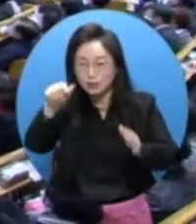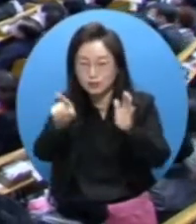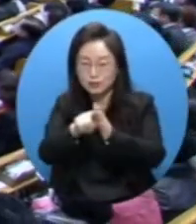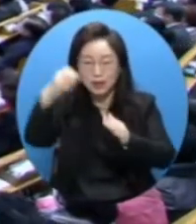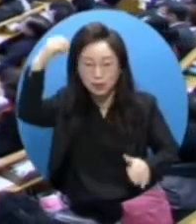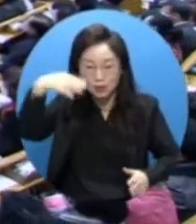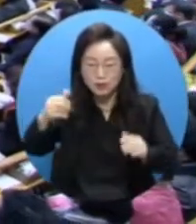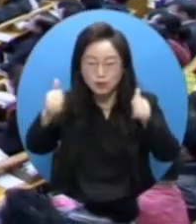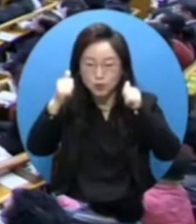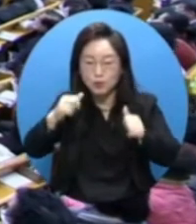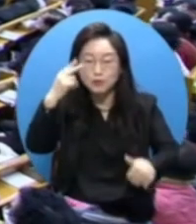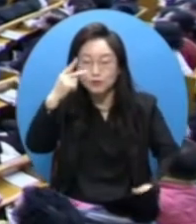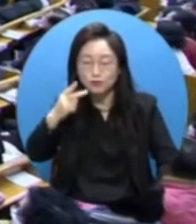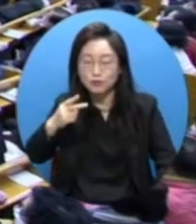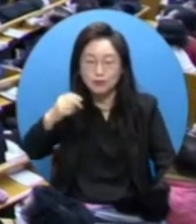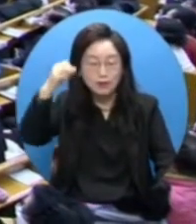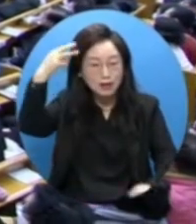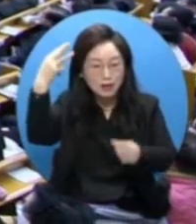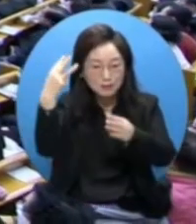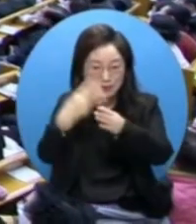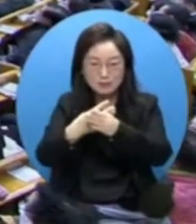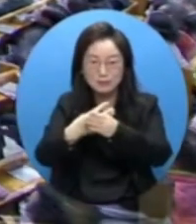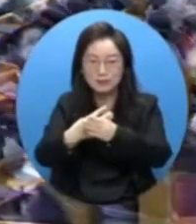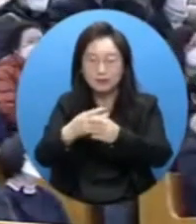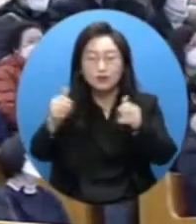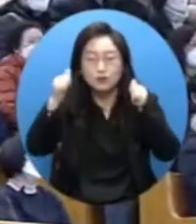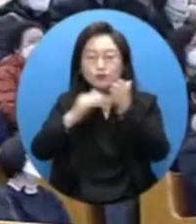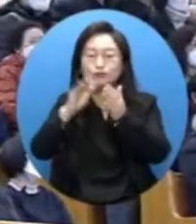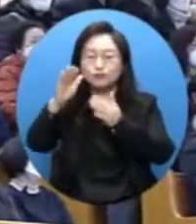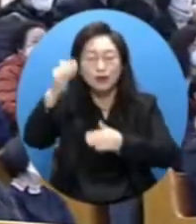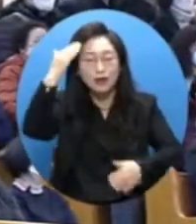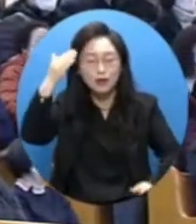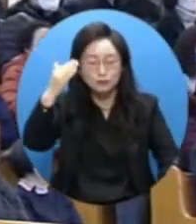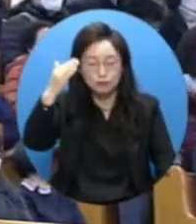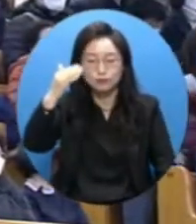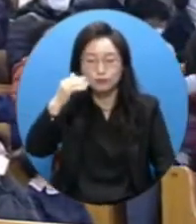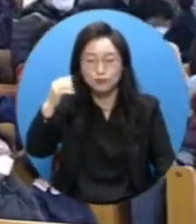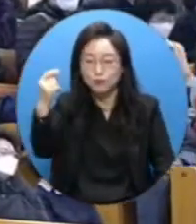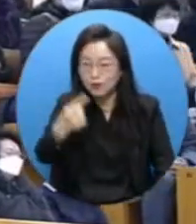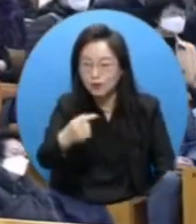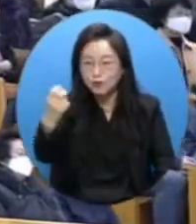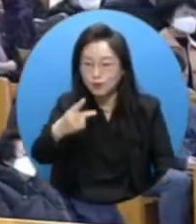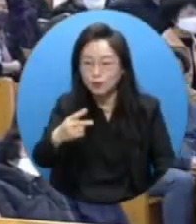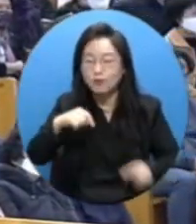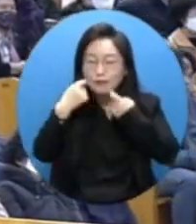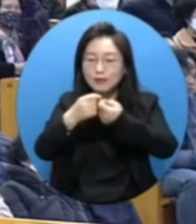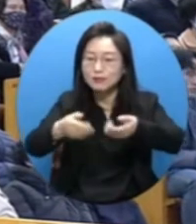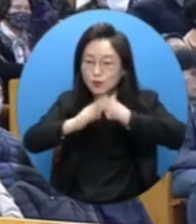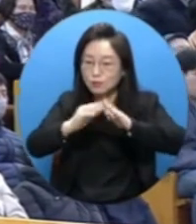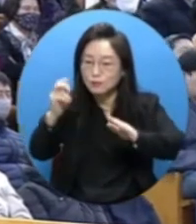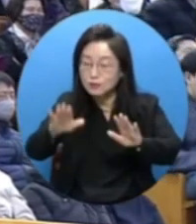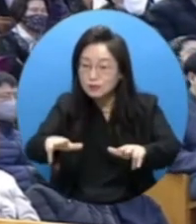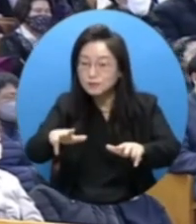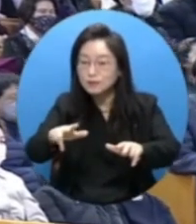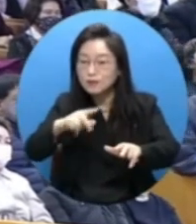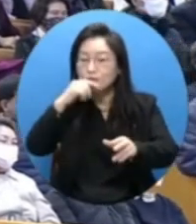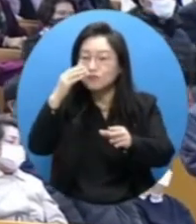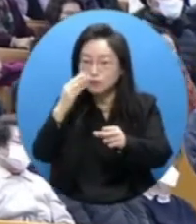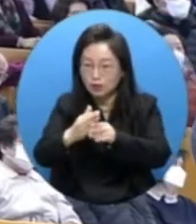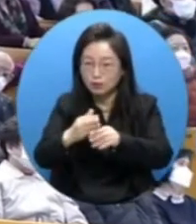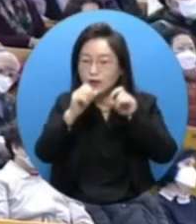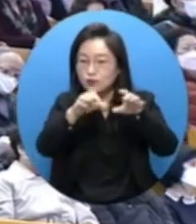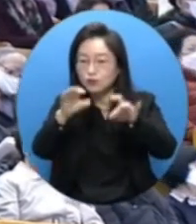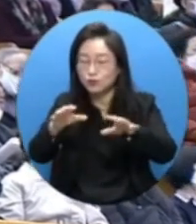상담한 석사를 졸업하고 나서 미국 이민목회와 한국에서 개척 목회라고 현재는 북한 선교를 담당하는 기도원동적